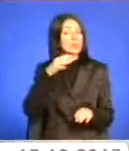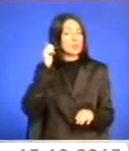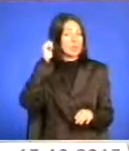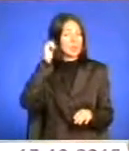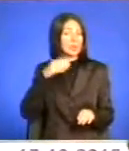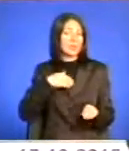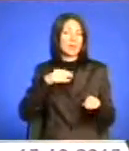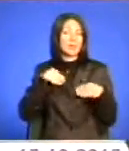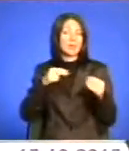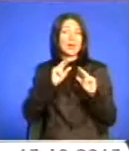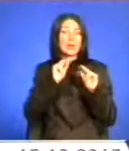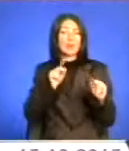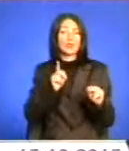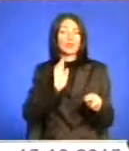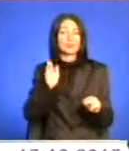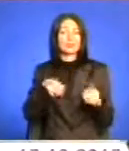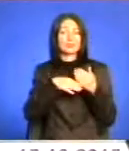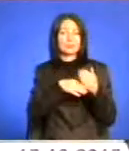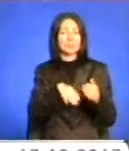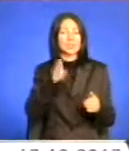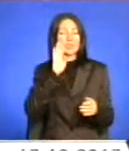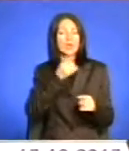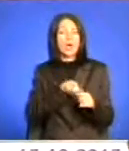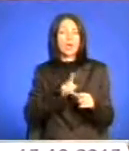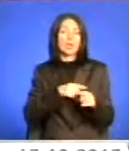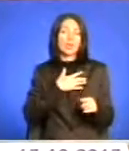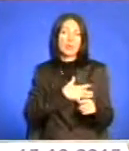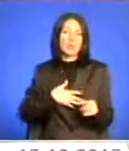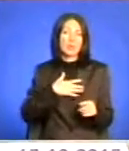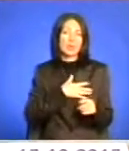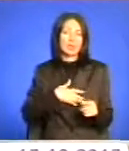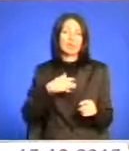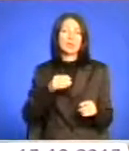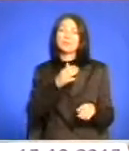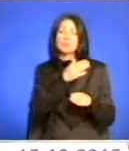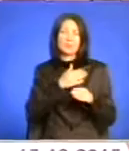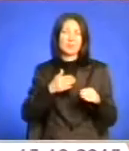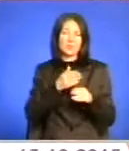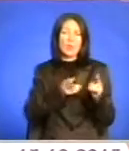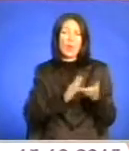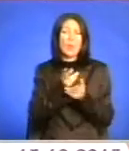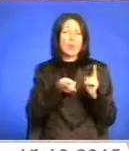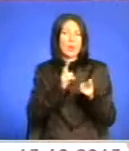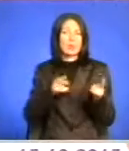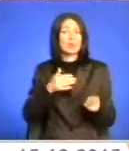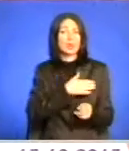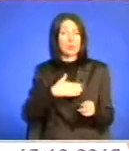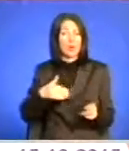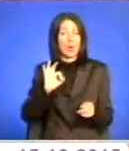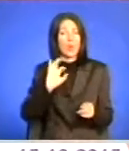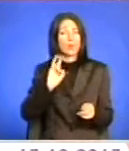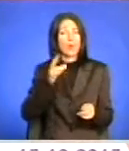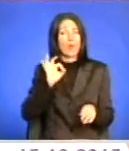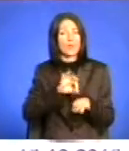дала клятву, що я буду допомагати жінкам, які пережили ампутацію груді, онкохворим. Рак молочної залози